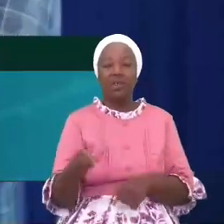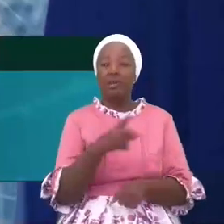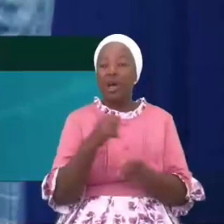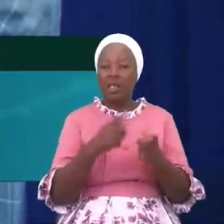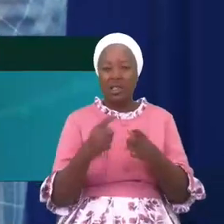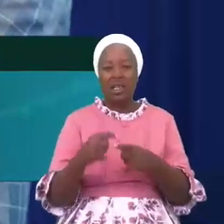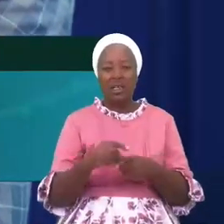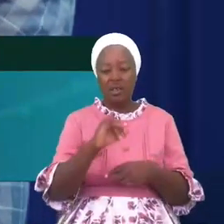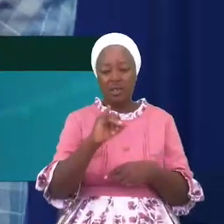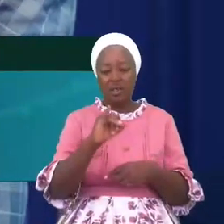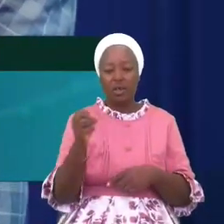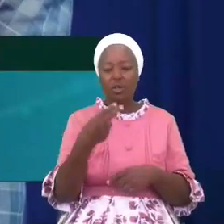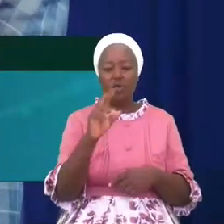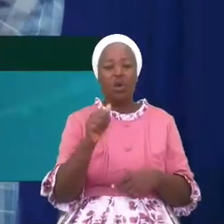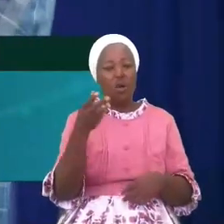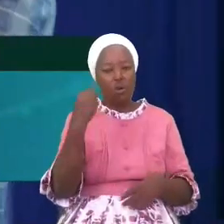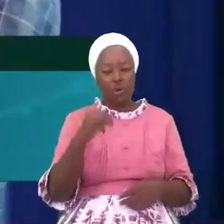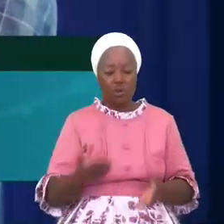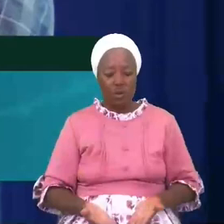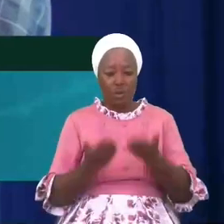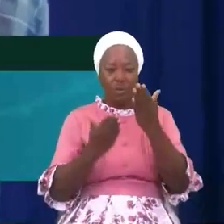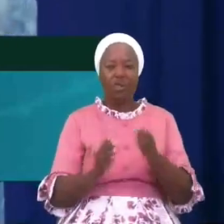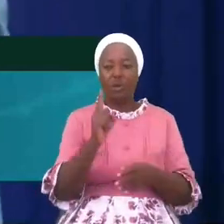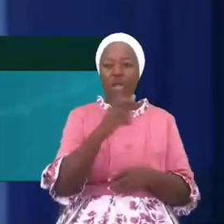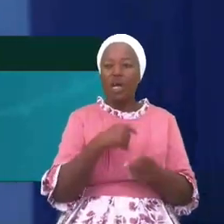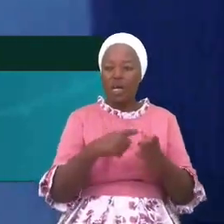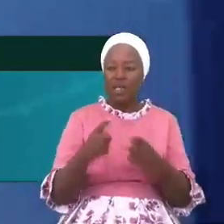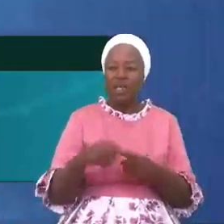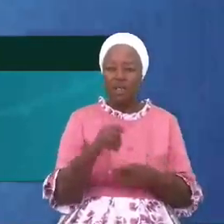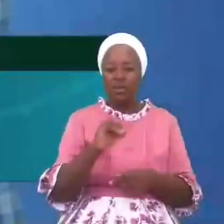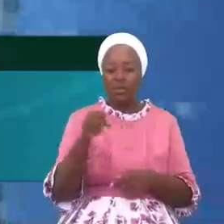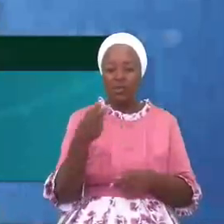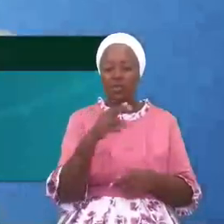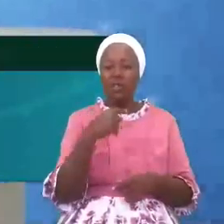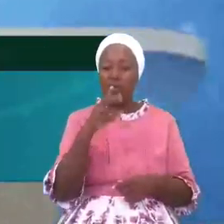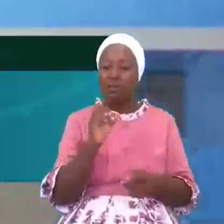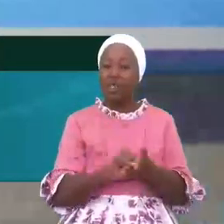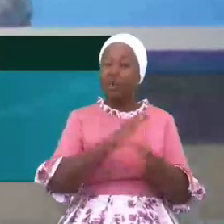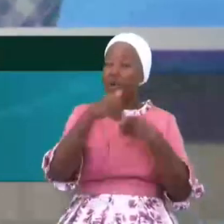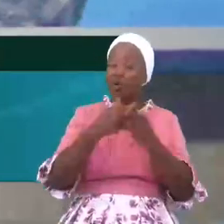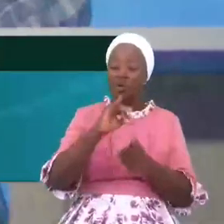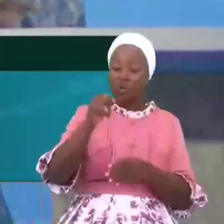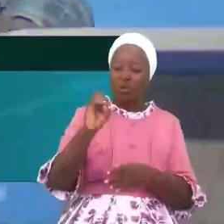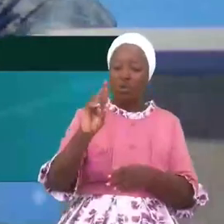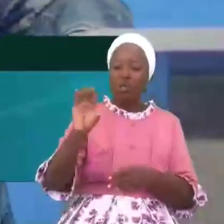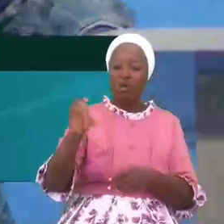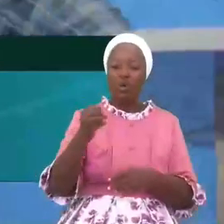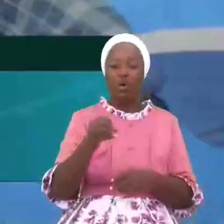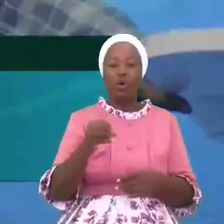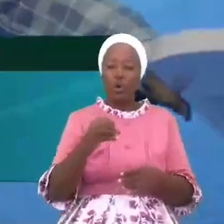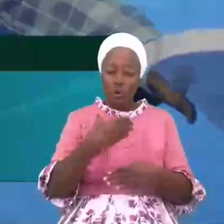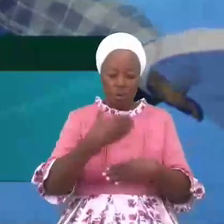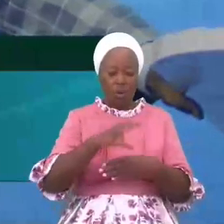Ensuite, Josué a été suscité. Et Josué les a dit, tous ces murailles de Jéricho vont